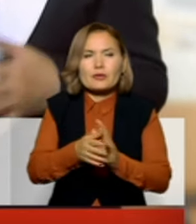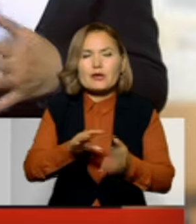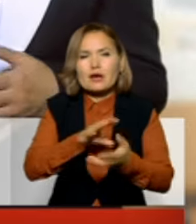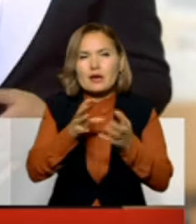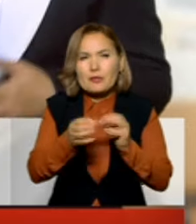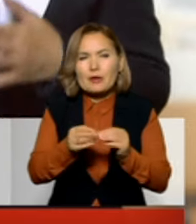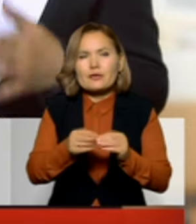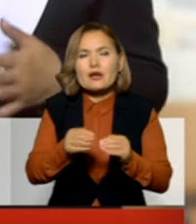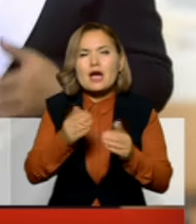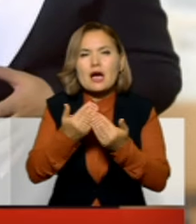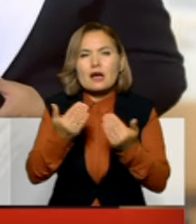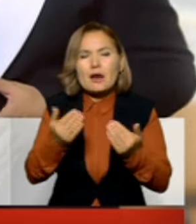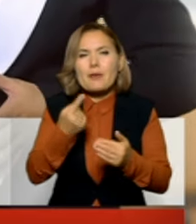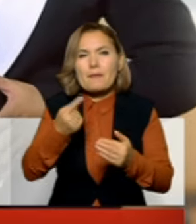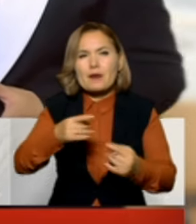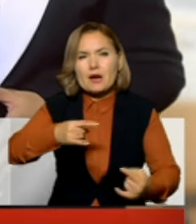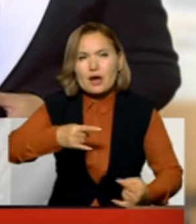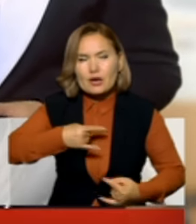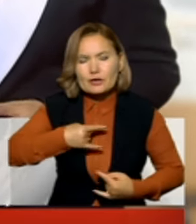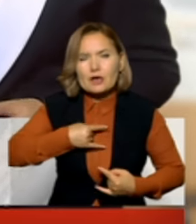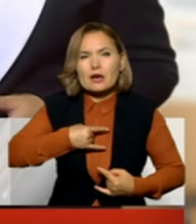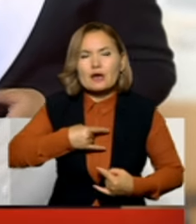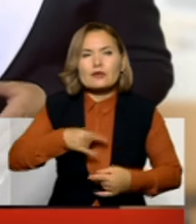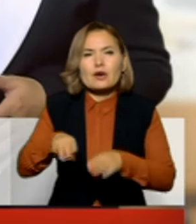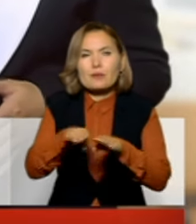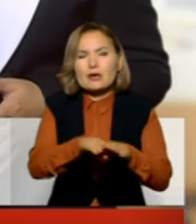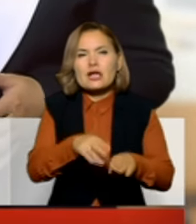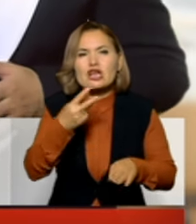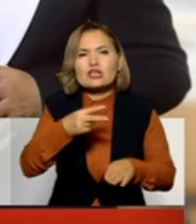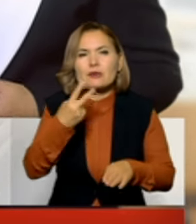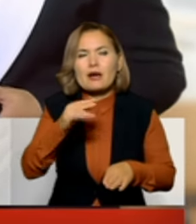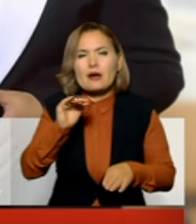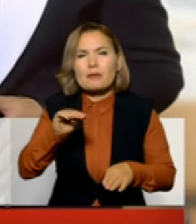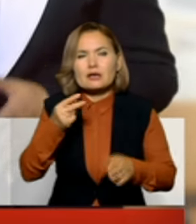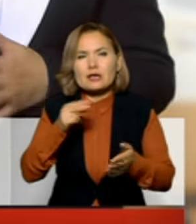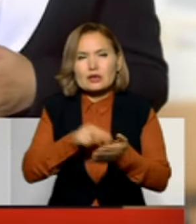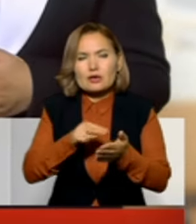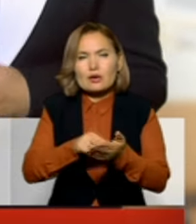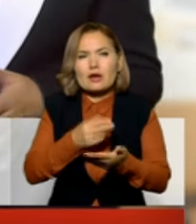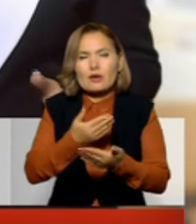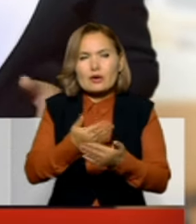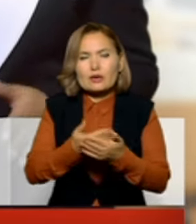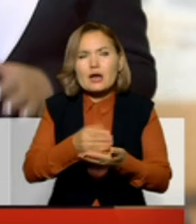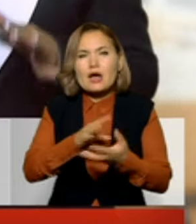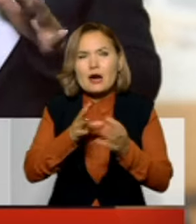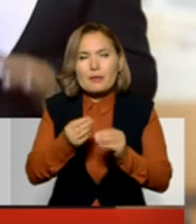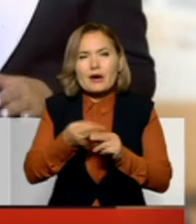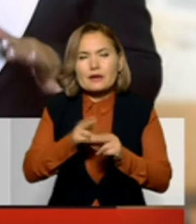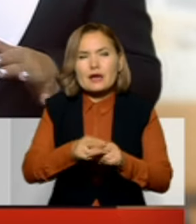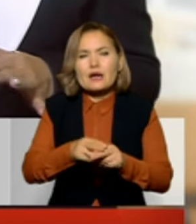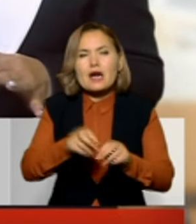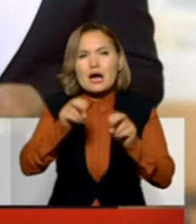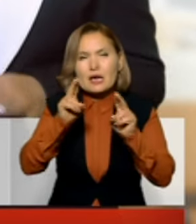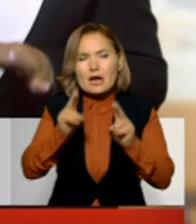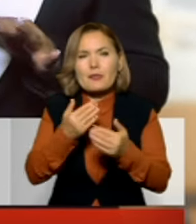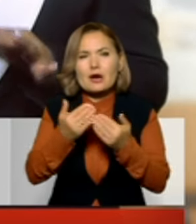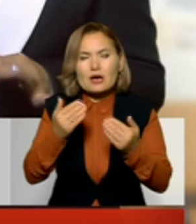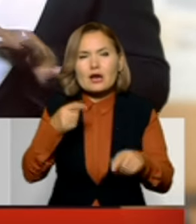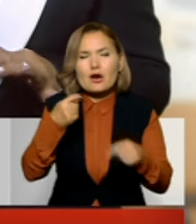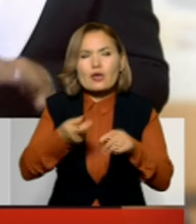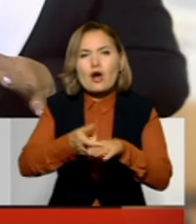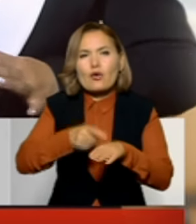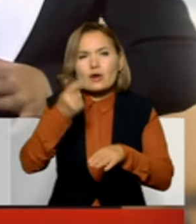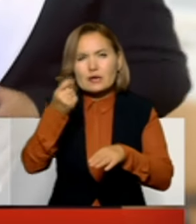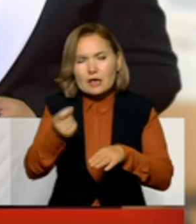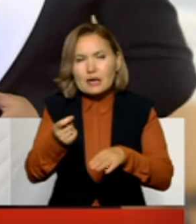Себебі жәрменкедегі бір костюм шалбардың бағасы 22 мың теңге тұрады. Айта кетейік, біз сіздерге арнайы жәрменкедегі